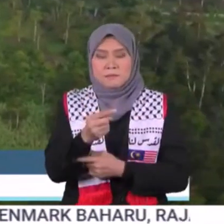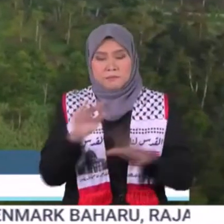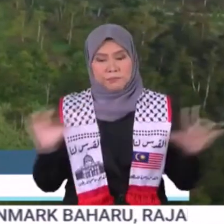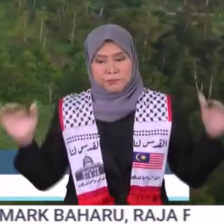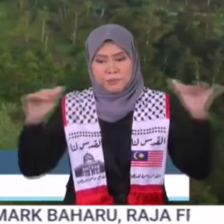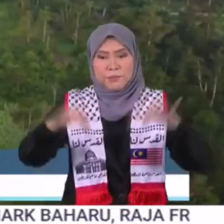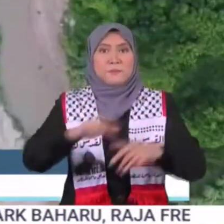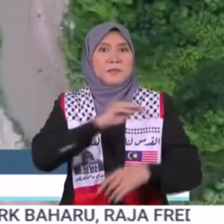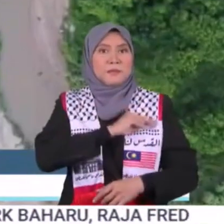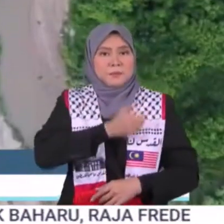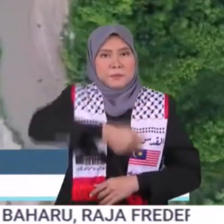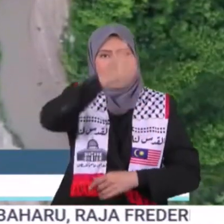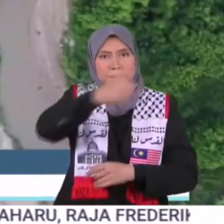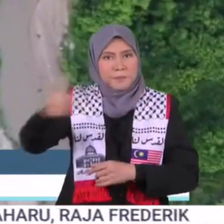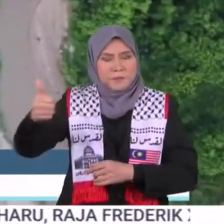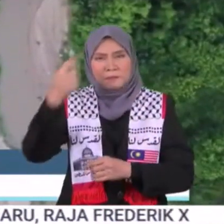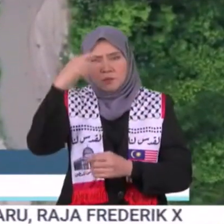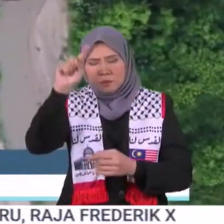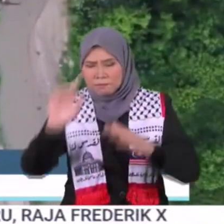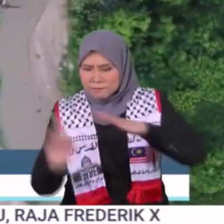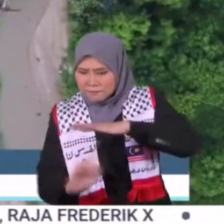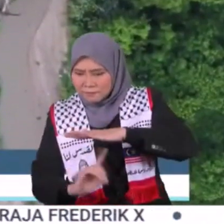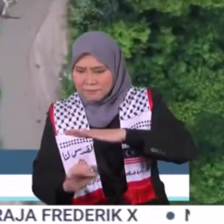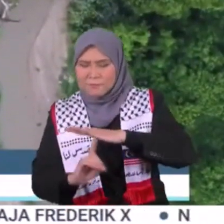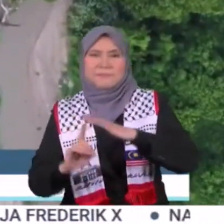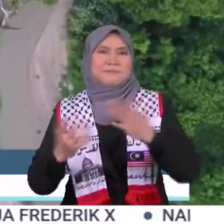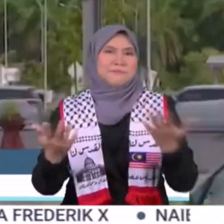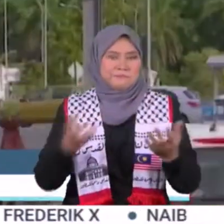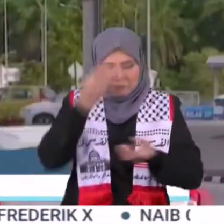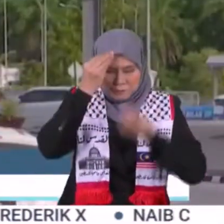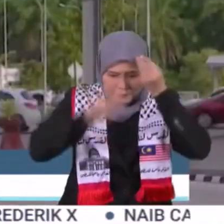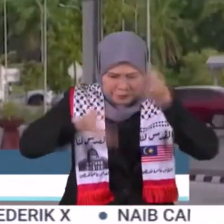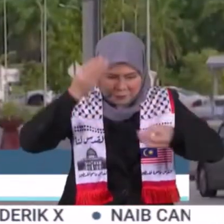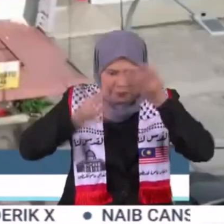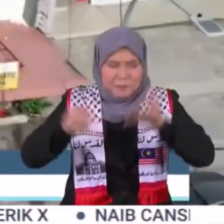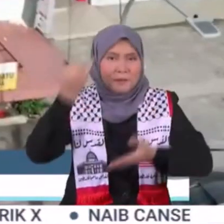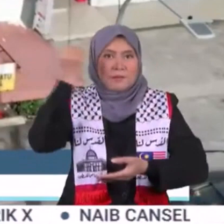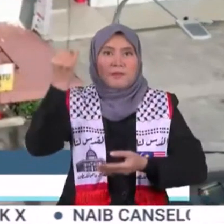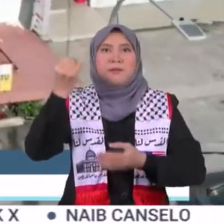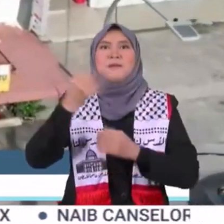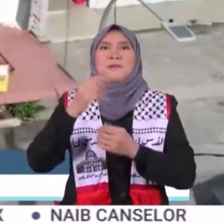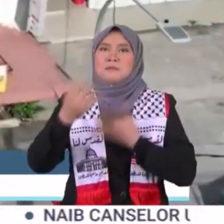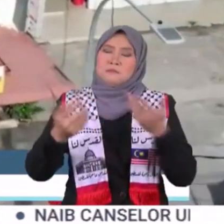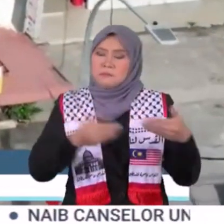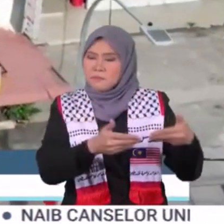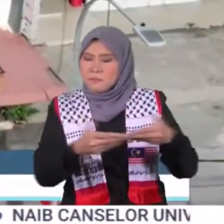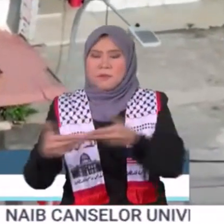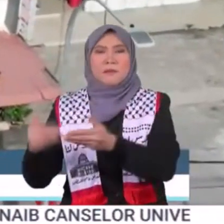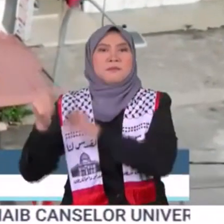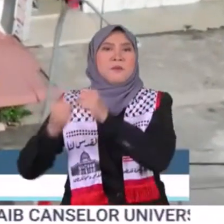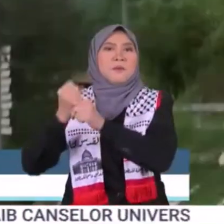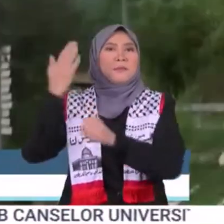turut meneliti pelaksanaan dasar-dasar yang dilaksana sepanjang tahun lepas.